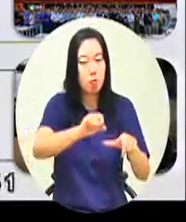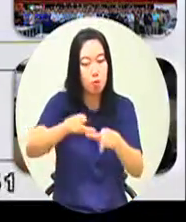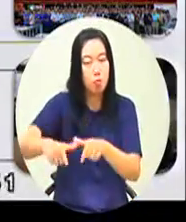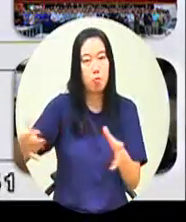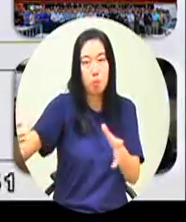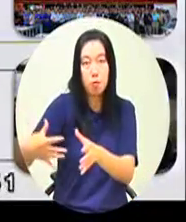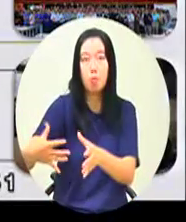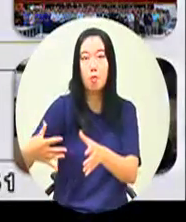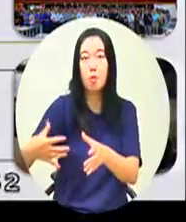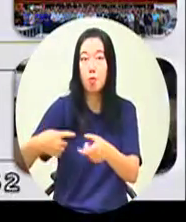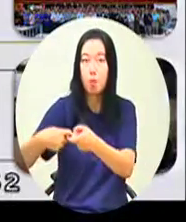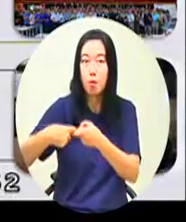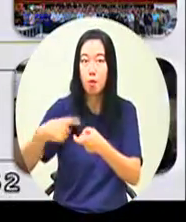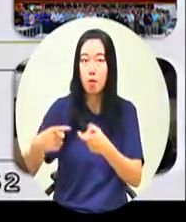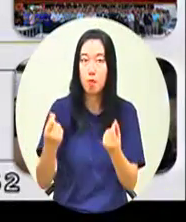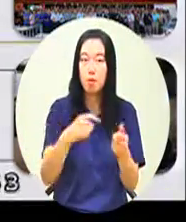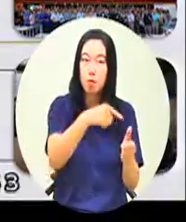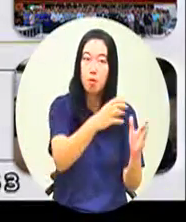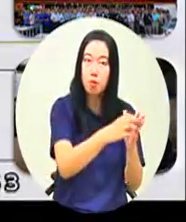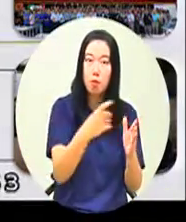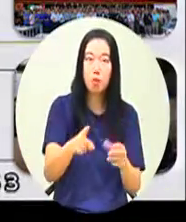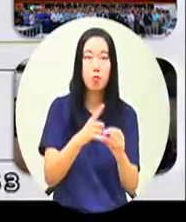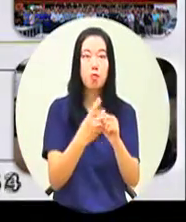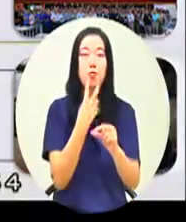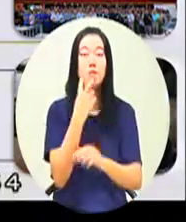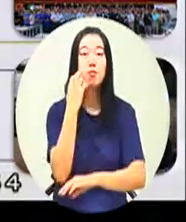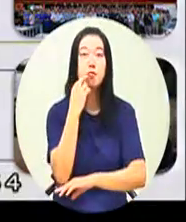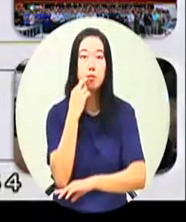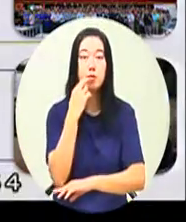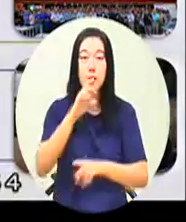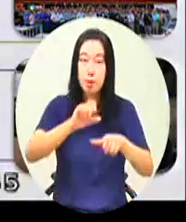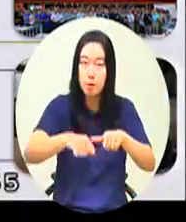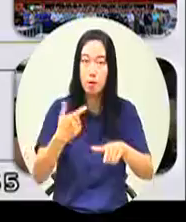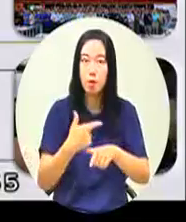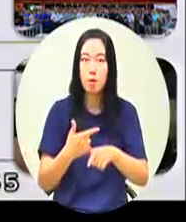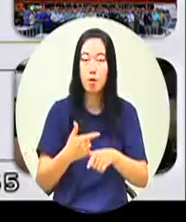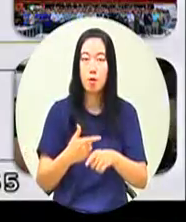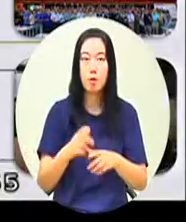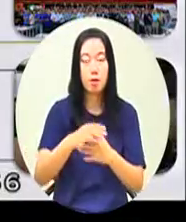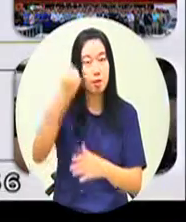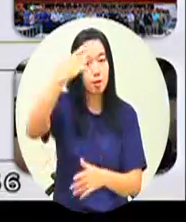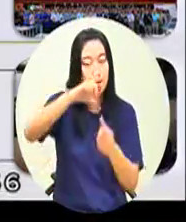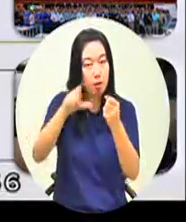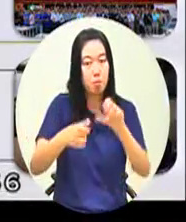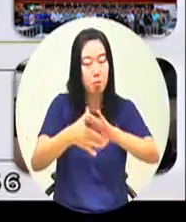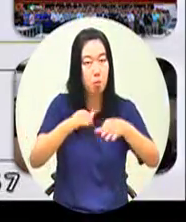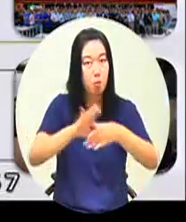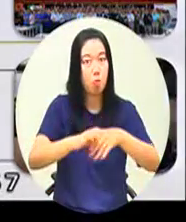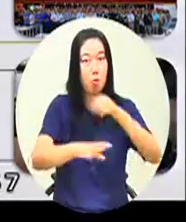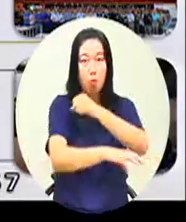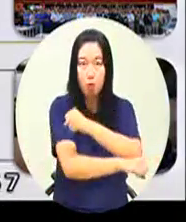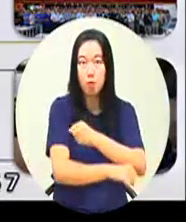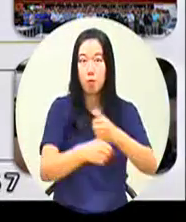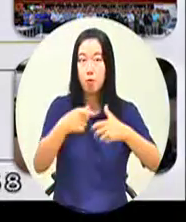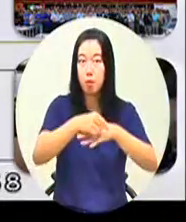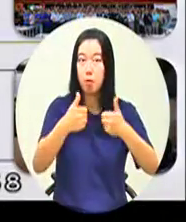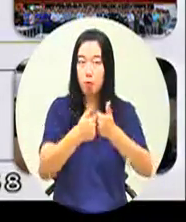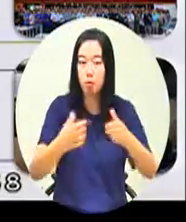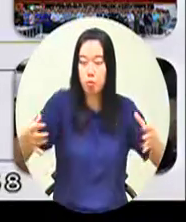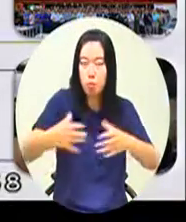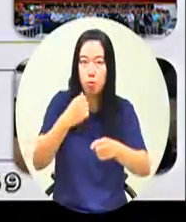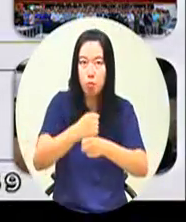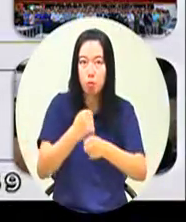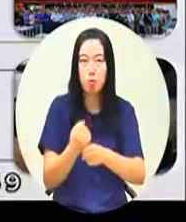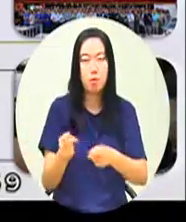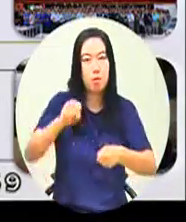含与教育局、与中钢、与相关的这一些阳明文教基金会等，加强整个海洋教育的广度跟